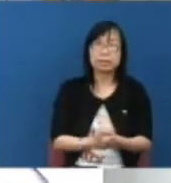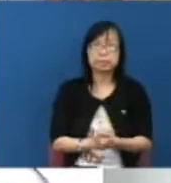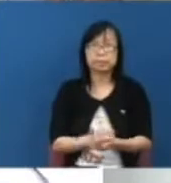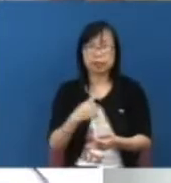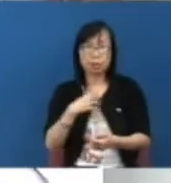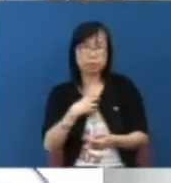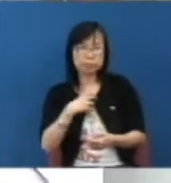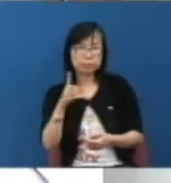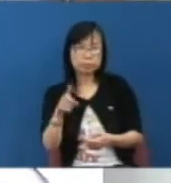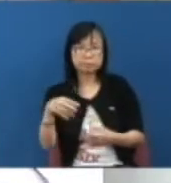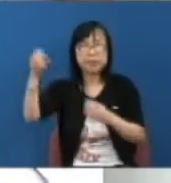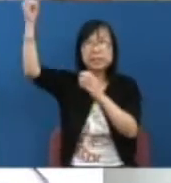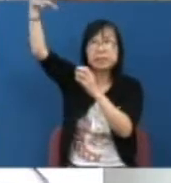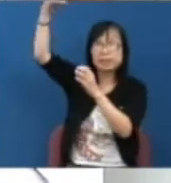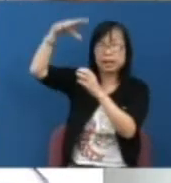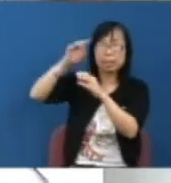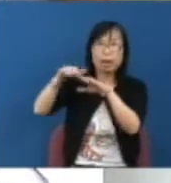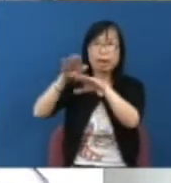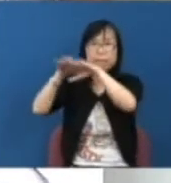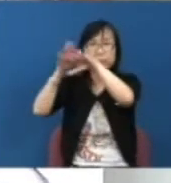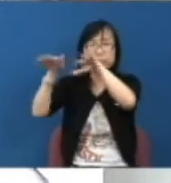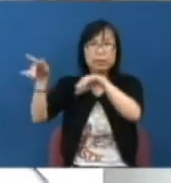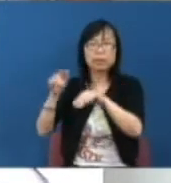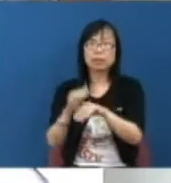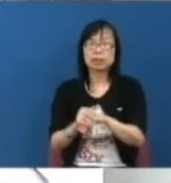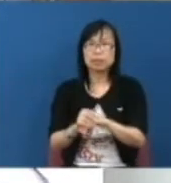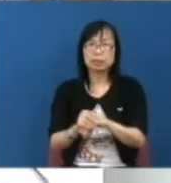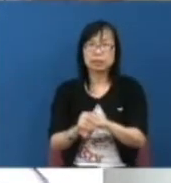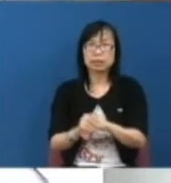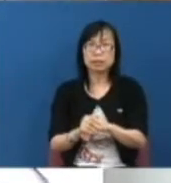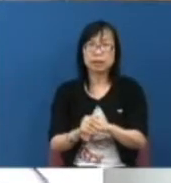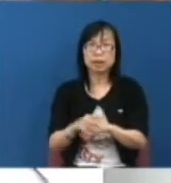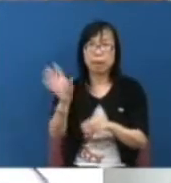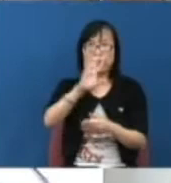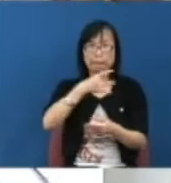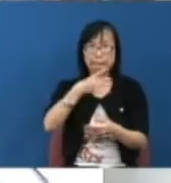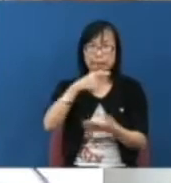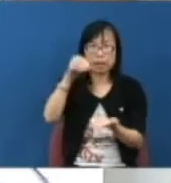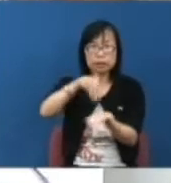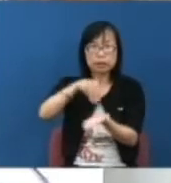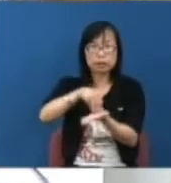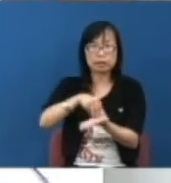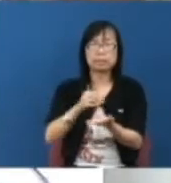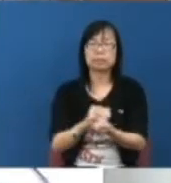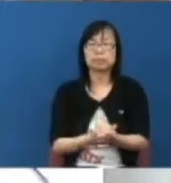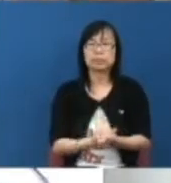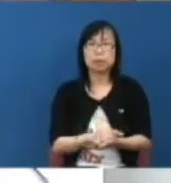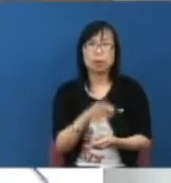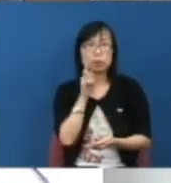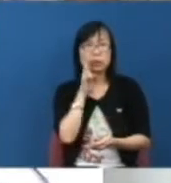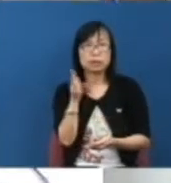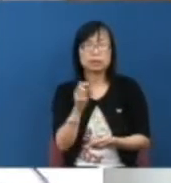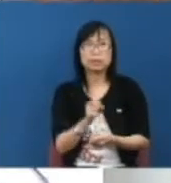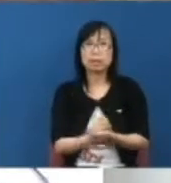我覺得嗱，呢啲細棒咧就可能好多大家有啲即係。未決定到佢個 regulation 點定，譬如話佢係